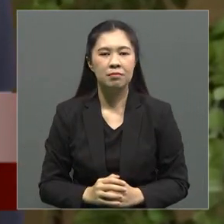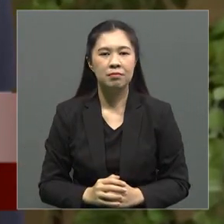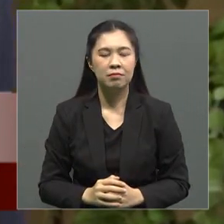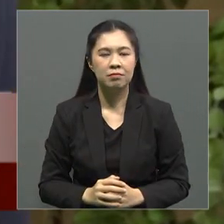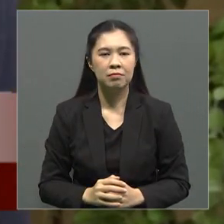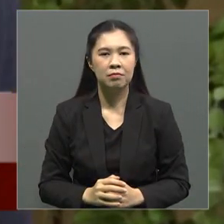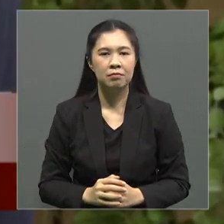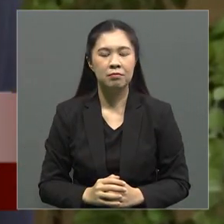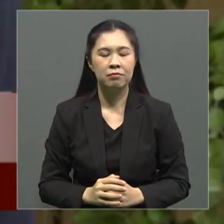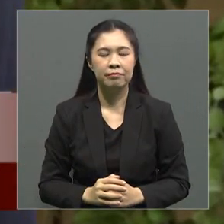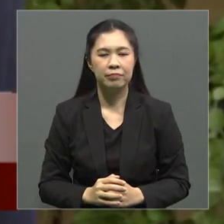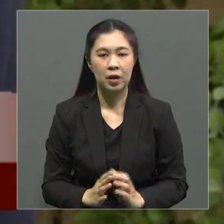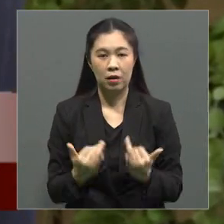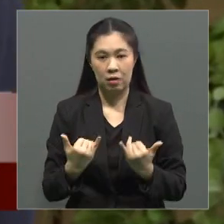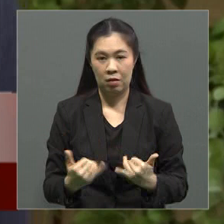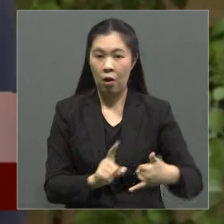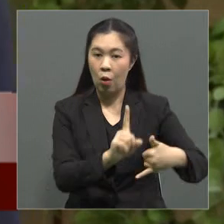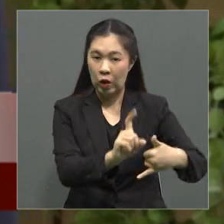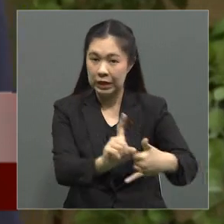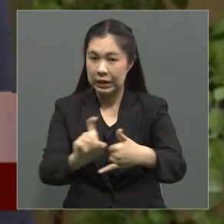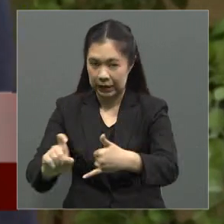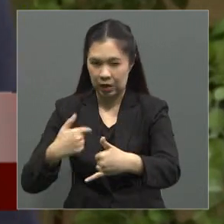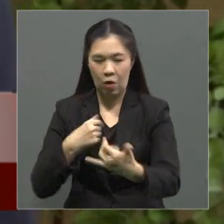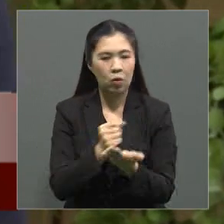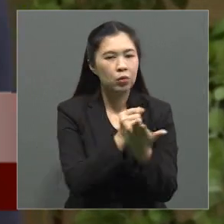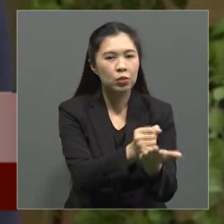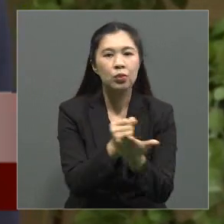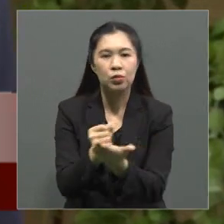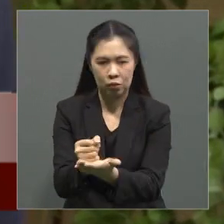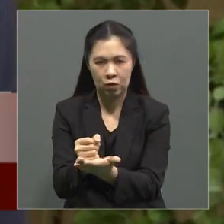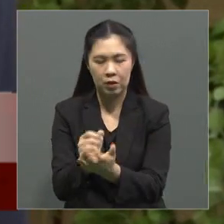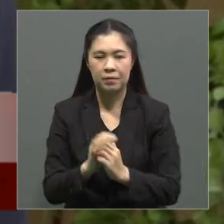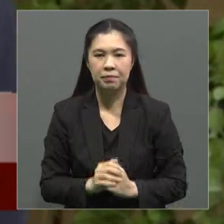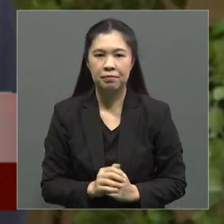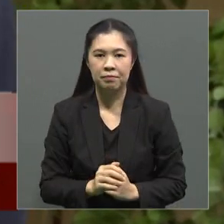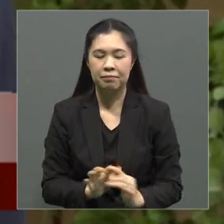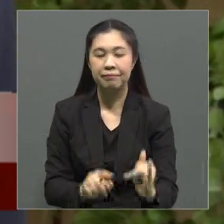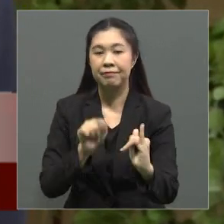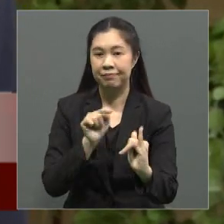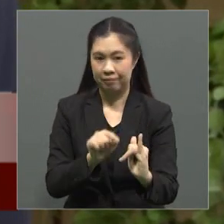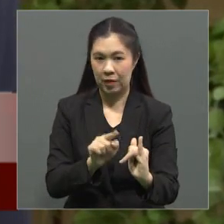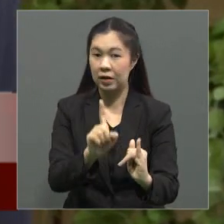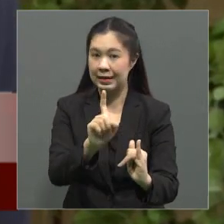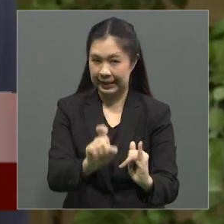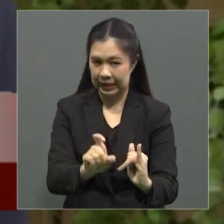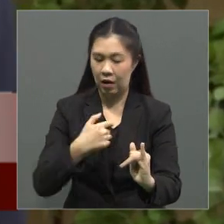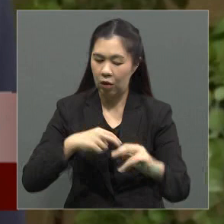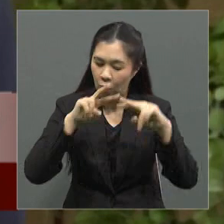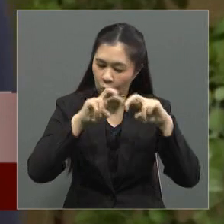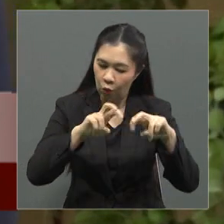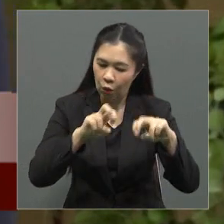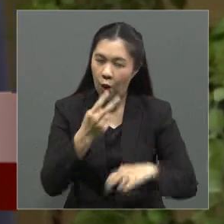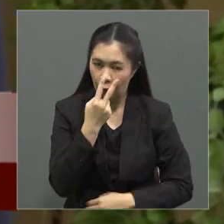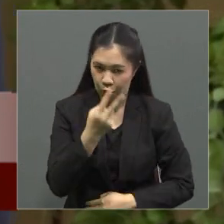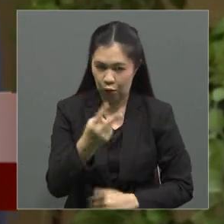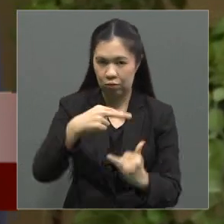ของว่าผู้ที่เสียชีวิตเนี่ยต้องได้รับการเยียวยาที่ถูกต้องนะครับในการพิสูจน์เ่ออัตลักษณ์ของเผู้เสียชีวิตเองแล้วก็